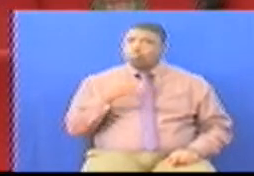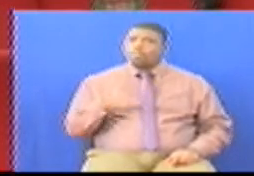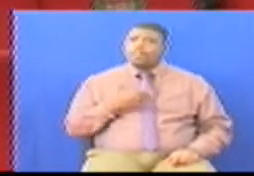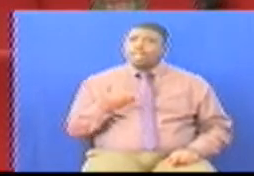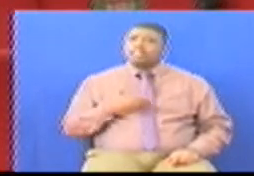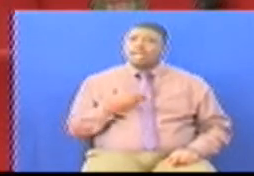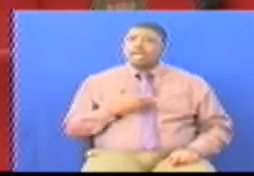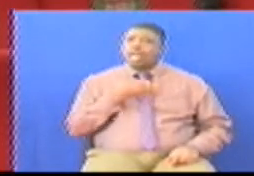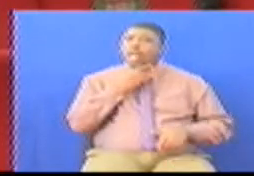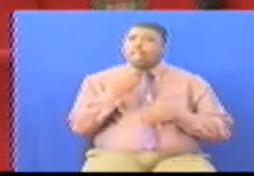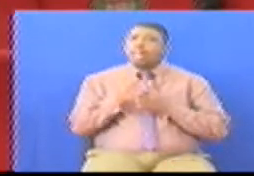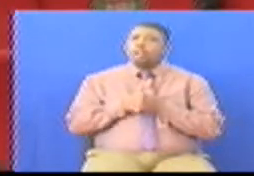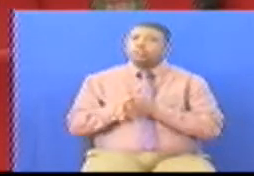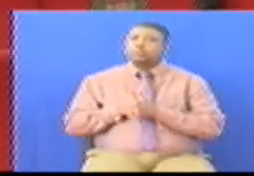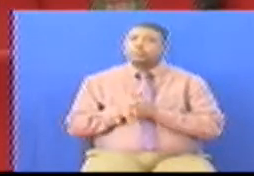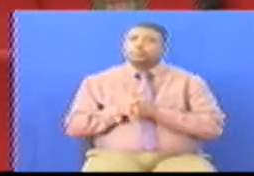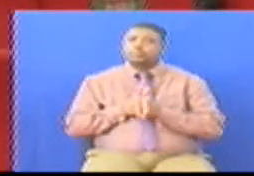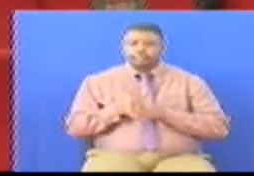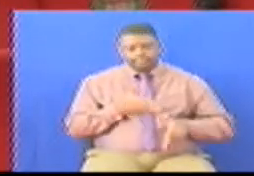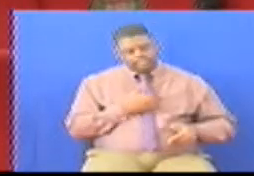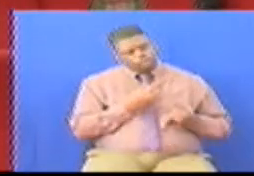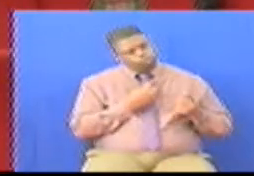upate mdadi sasa na unataka kuongea.